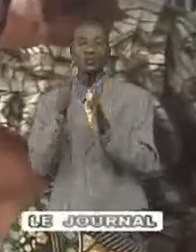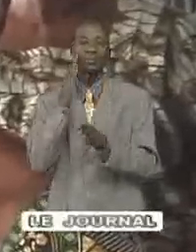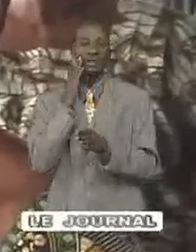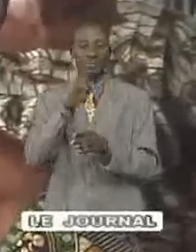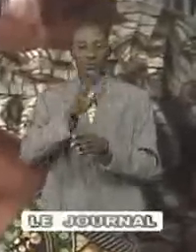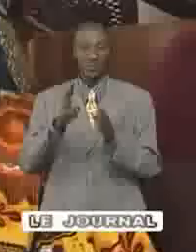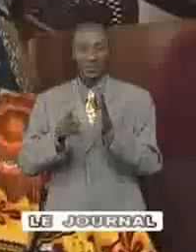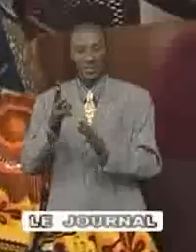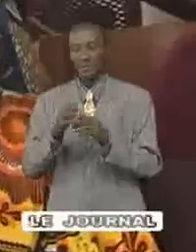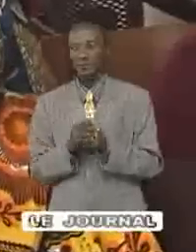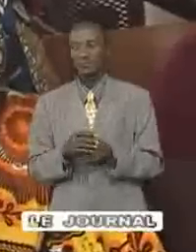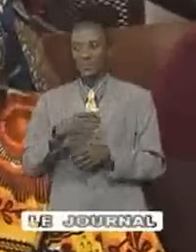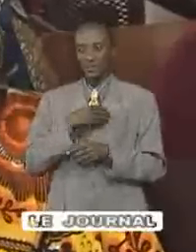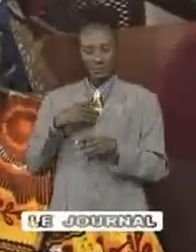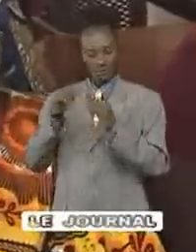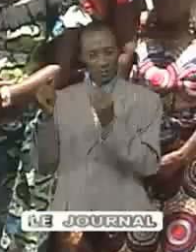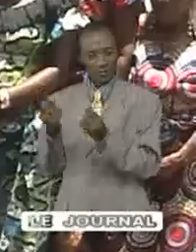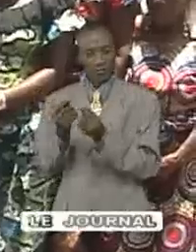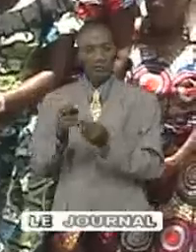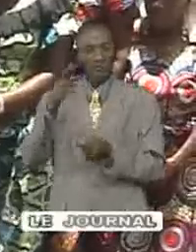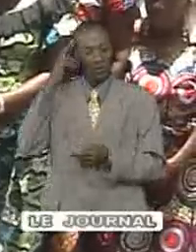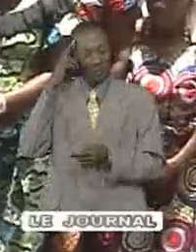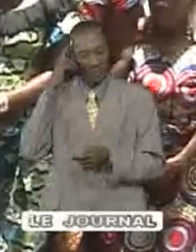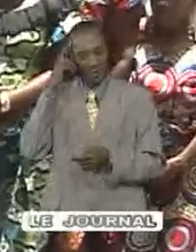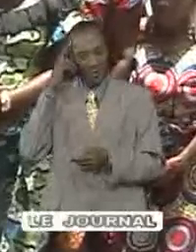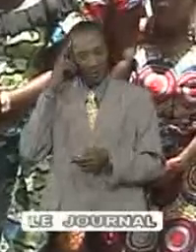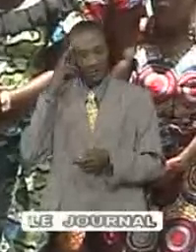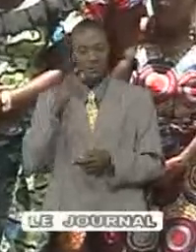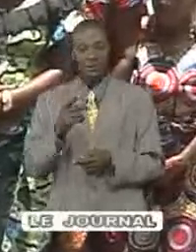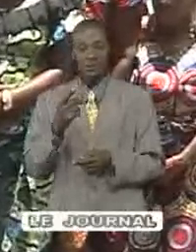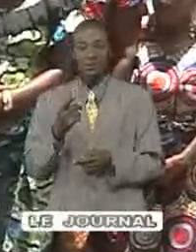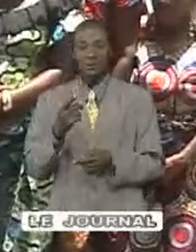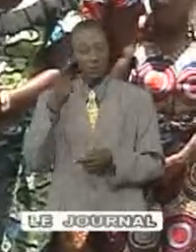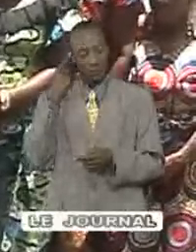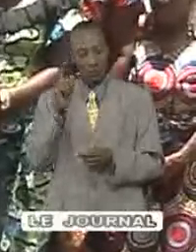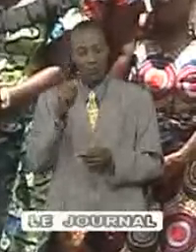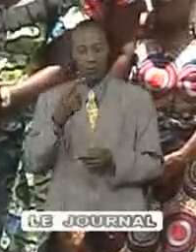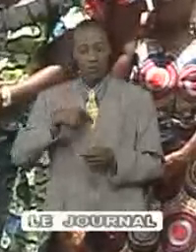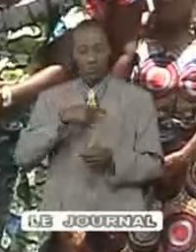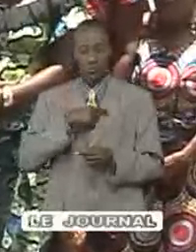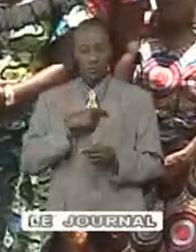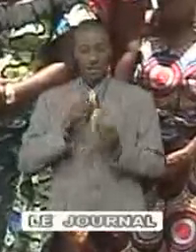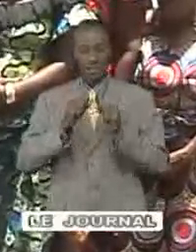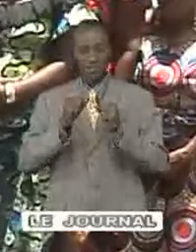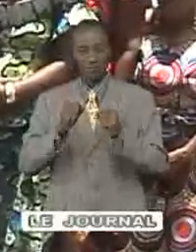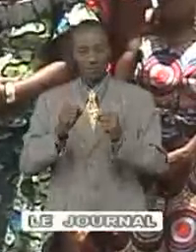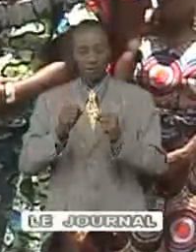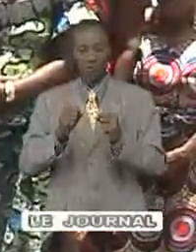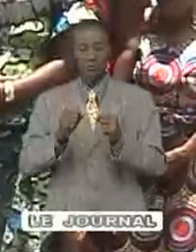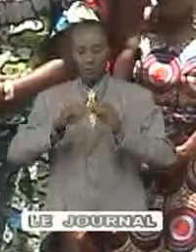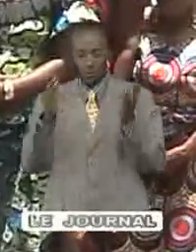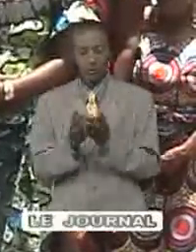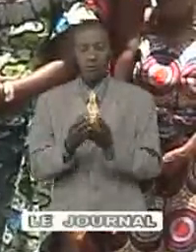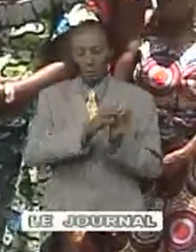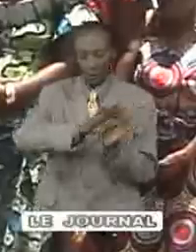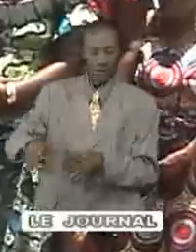membres de l'UNAS se font le devoir de rappeler la nécessité de ne pas fouler aux pieds tous les efforts qui ont impulsé l'éveil de la femme et la